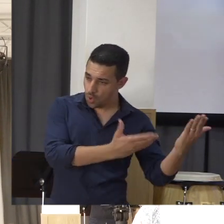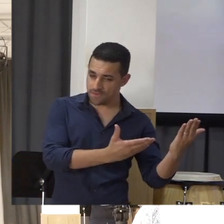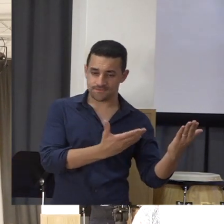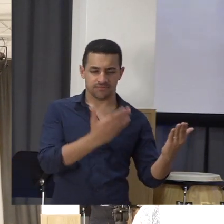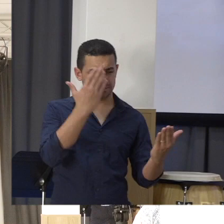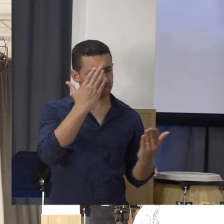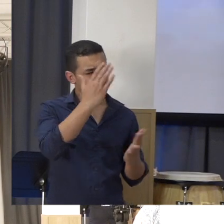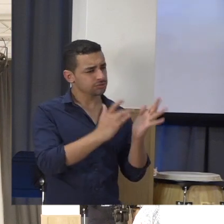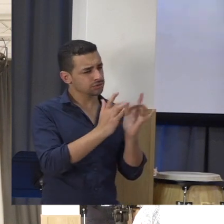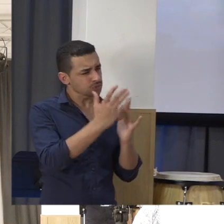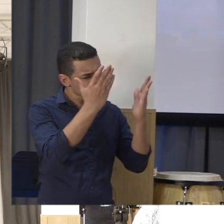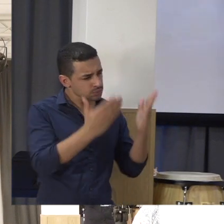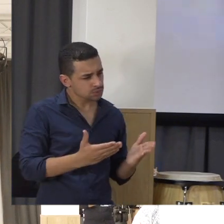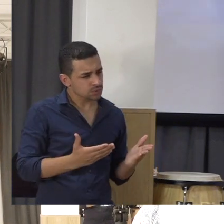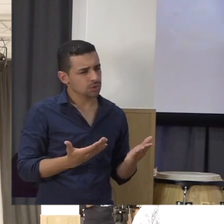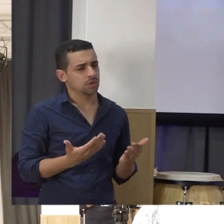au Seigneur Jésus-Christ.